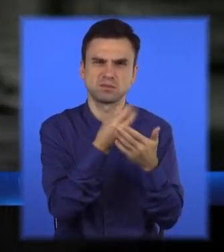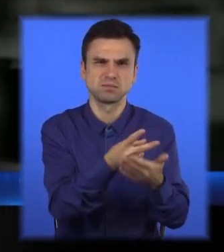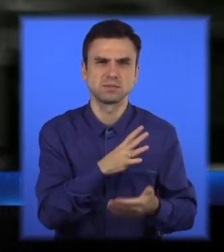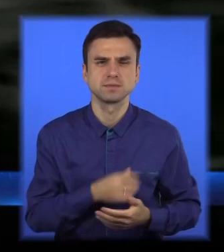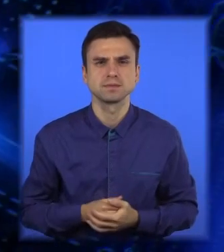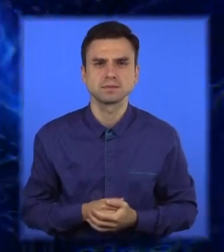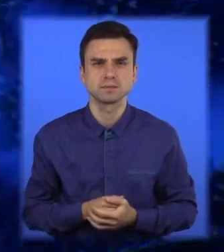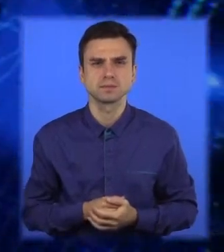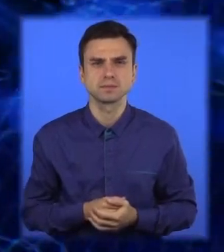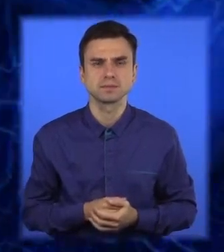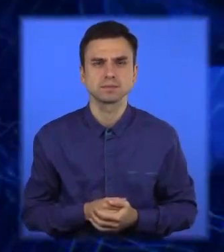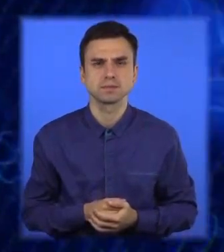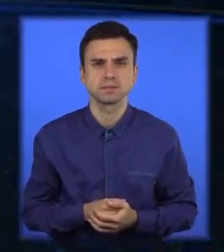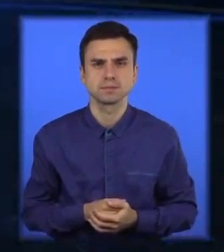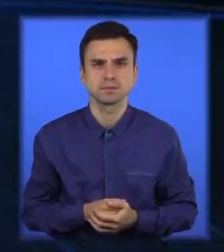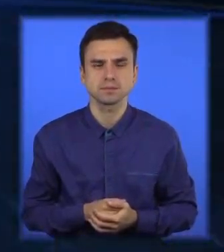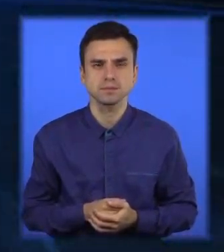місце.